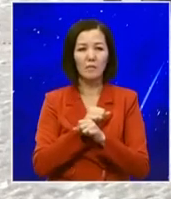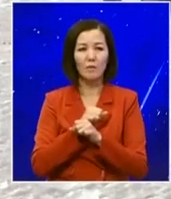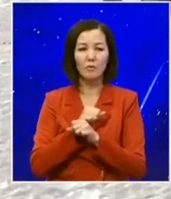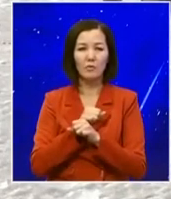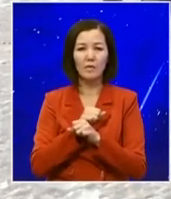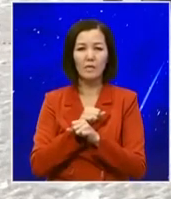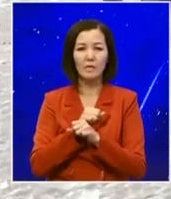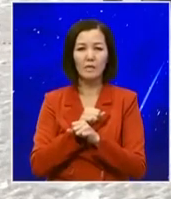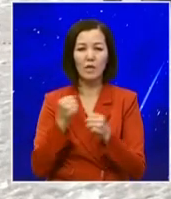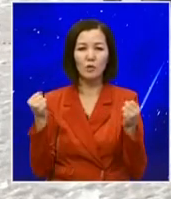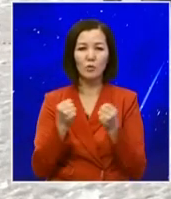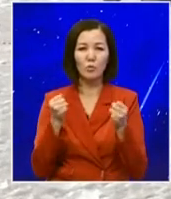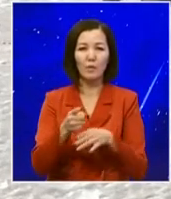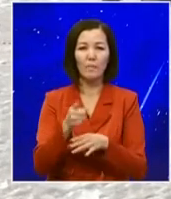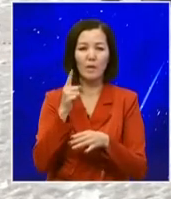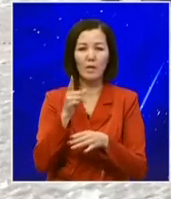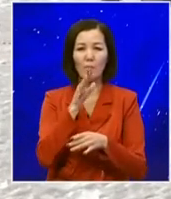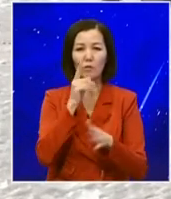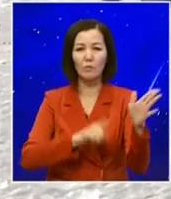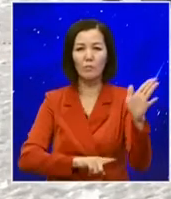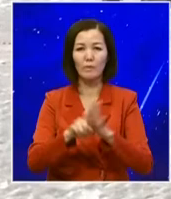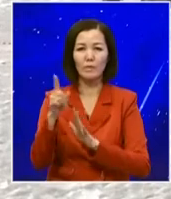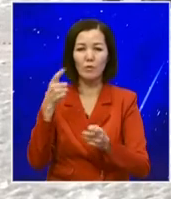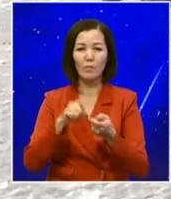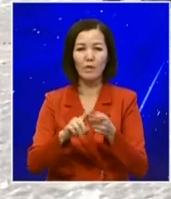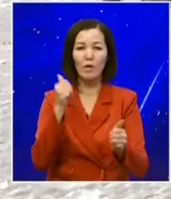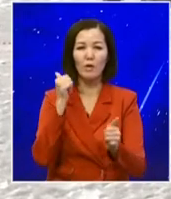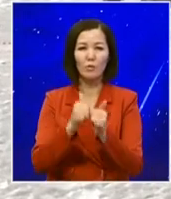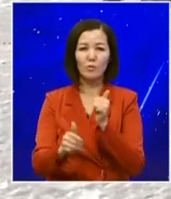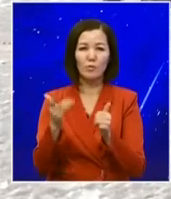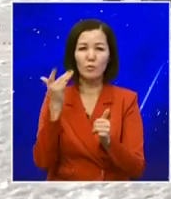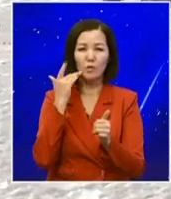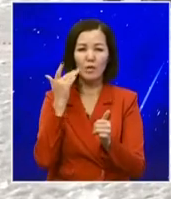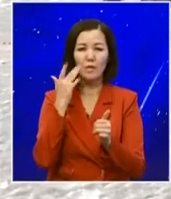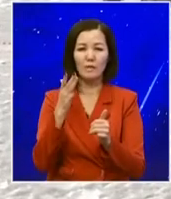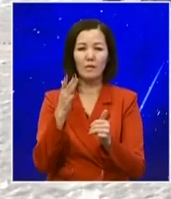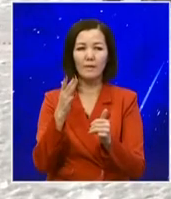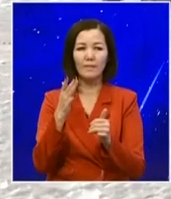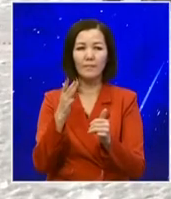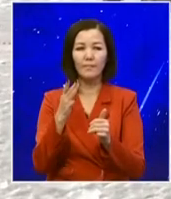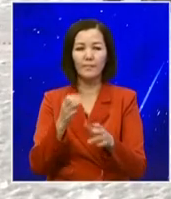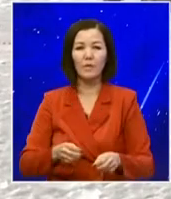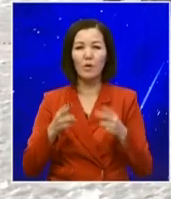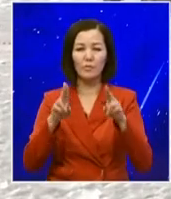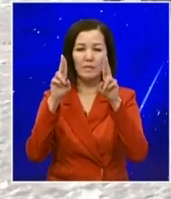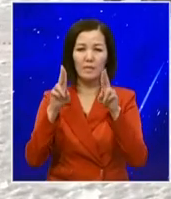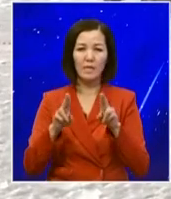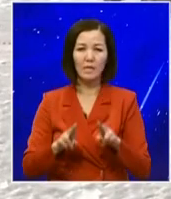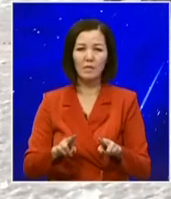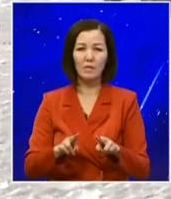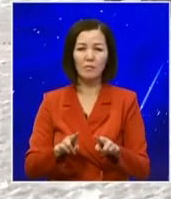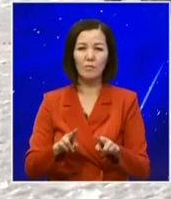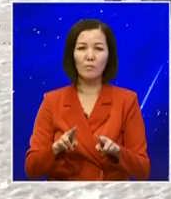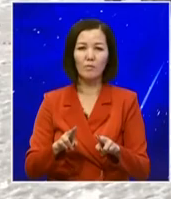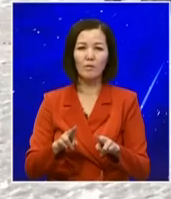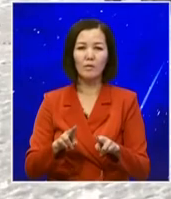қысқы балық аулау маусымы басталуына байланысты күнделікті мұздағы қауіпсіздік ережелері бойынша рейдтер жүргізіліп,